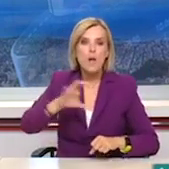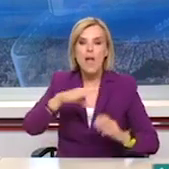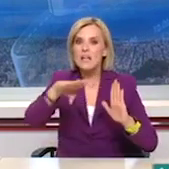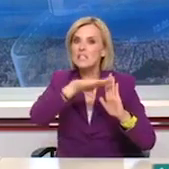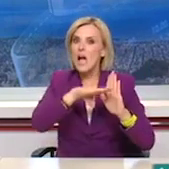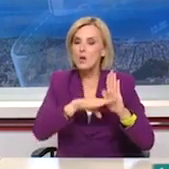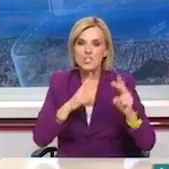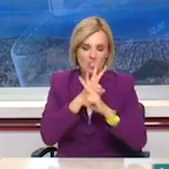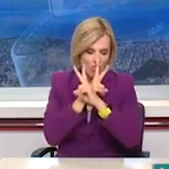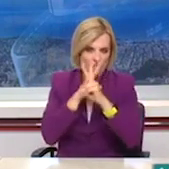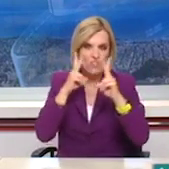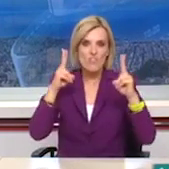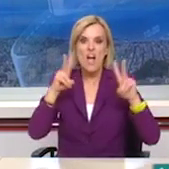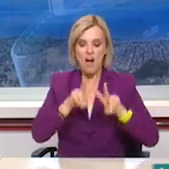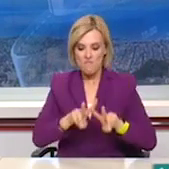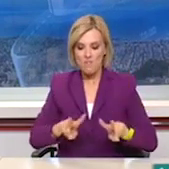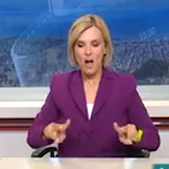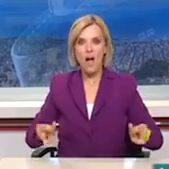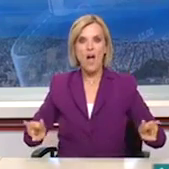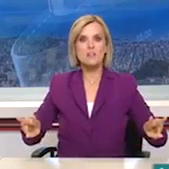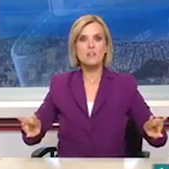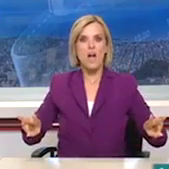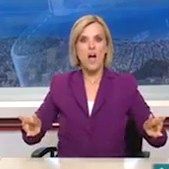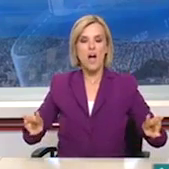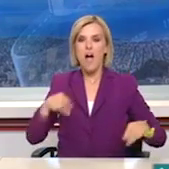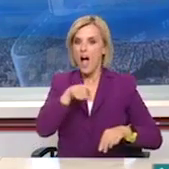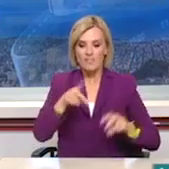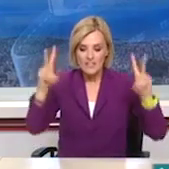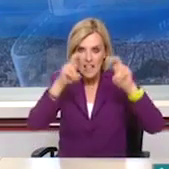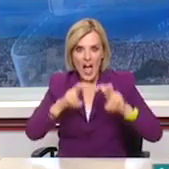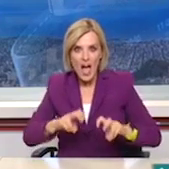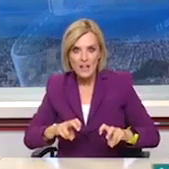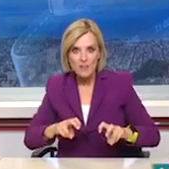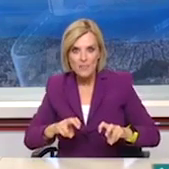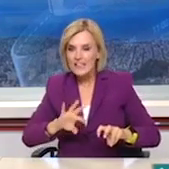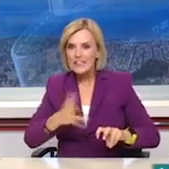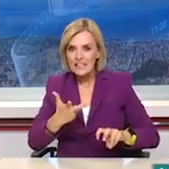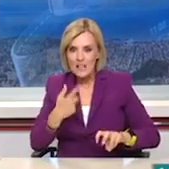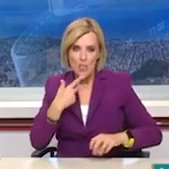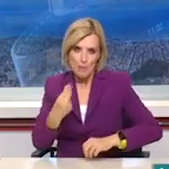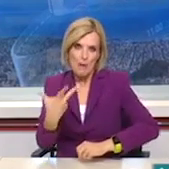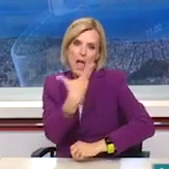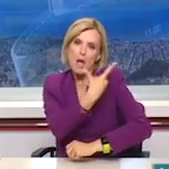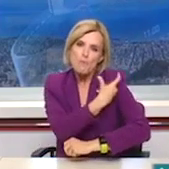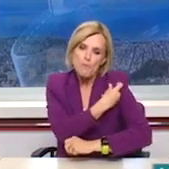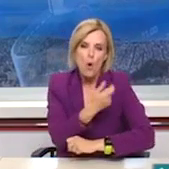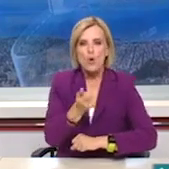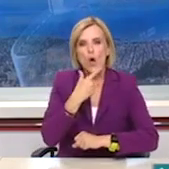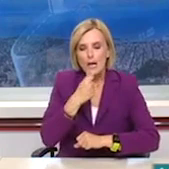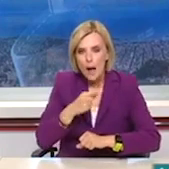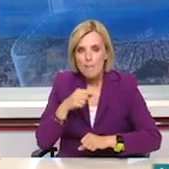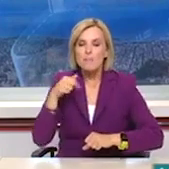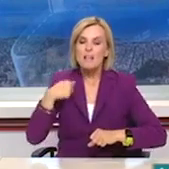κανόνες διαφάνειας. Μια έρευνα που θα πρέπει να υπηρετεί τη δημόσια υγεία. Και για το τελικό προϊόν, είτε αυτό λέγεται διαγνωστικό